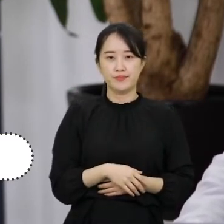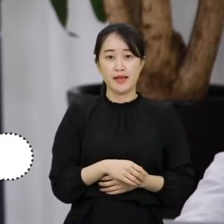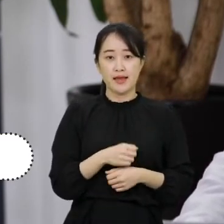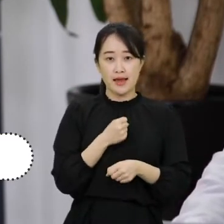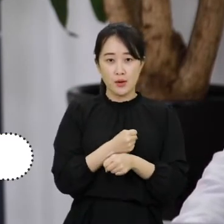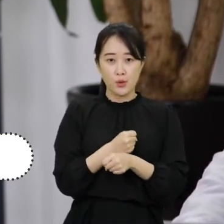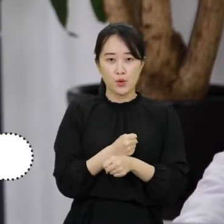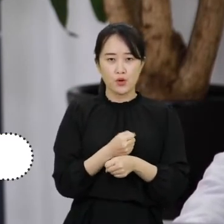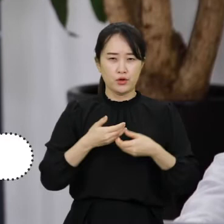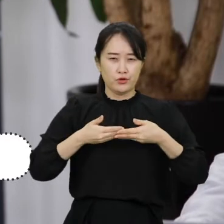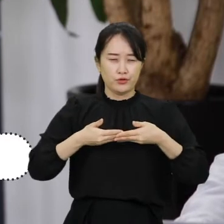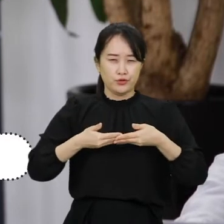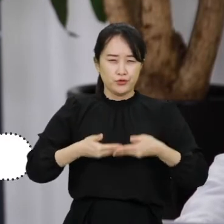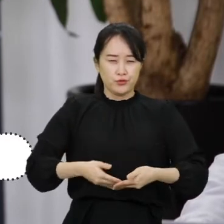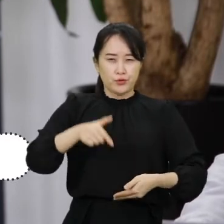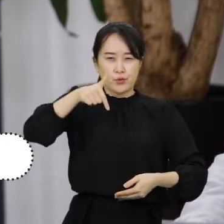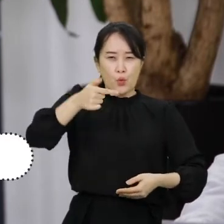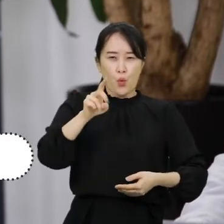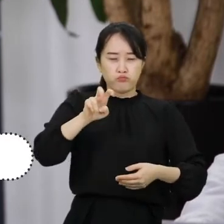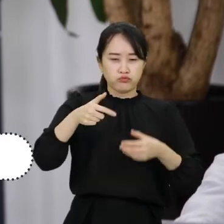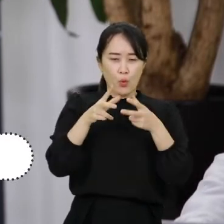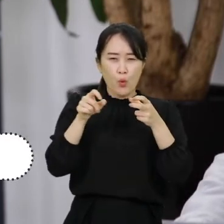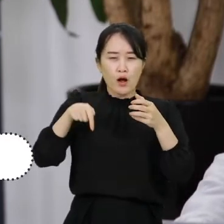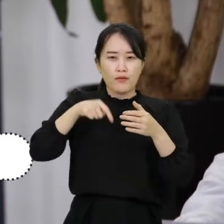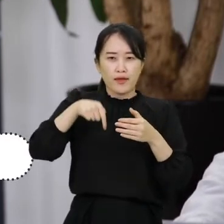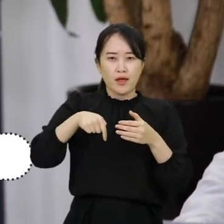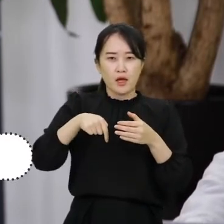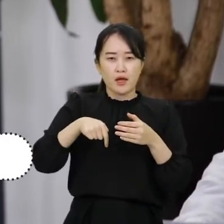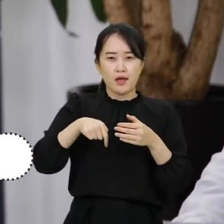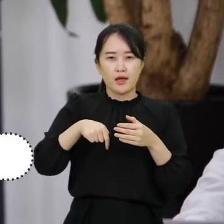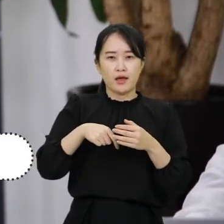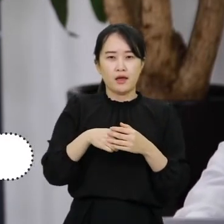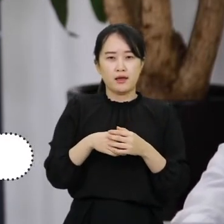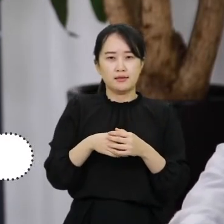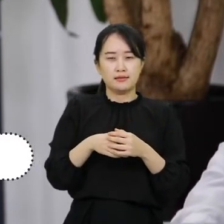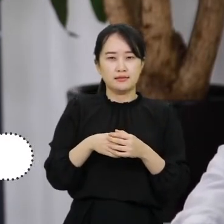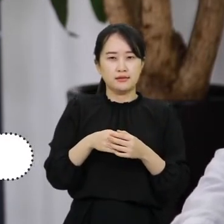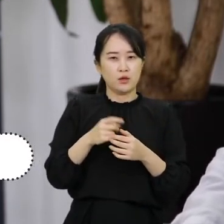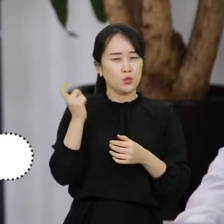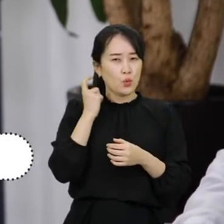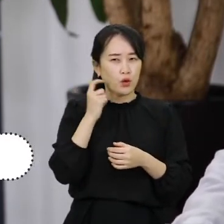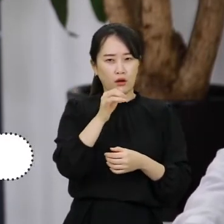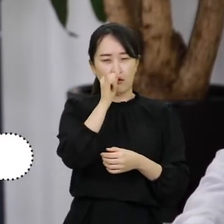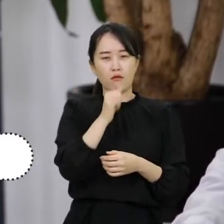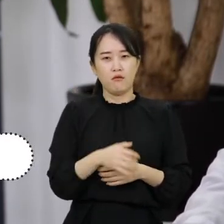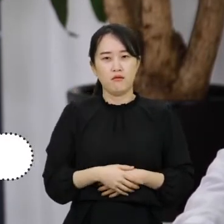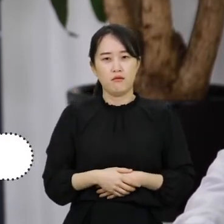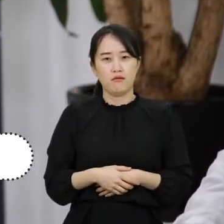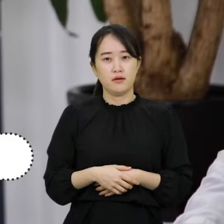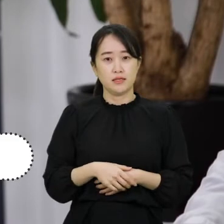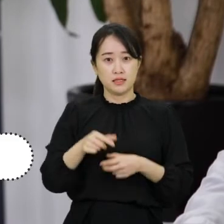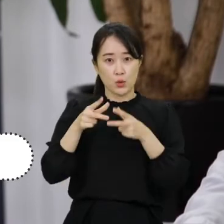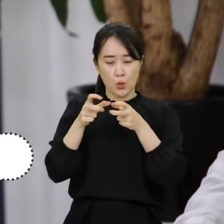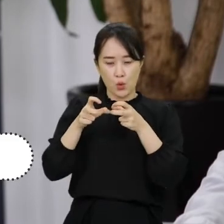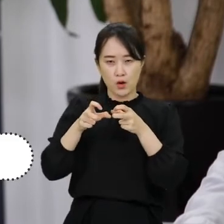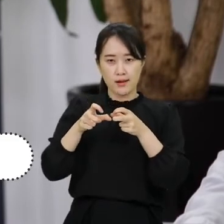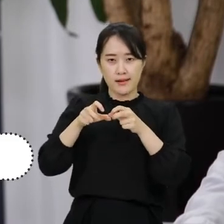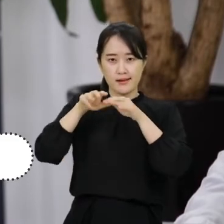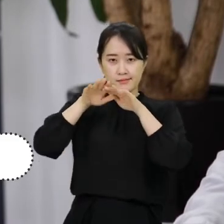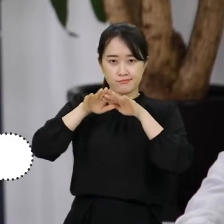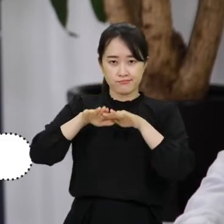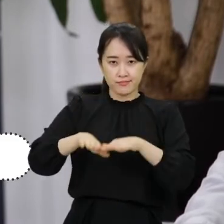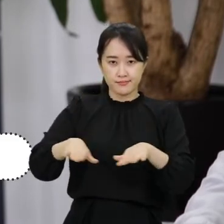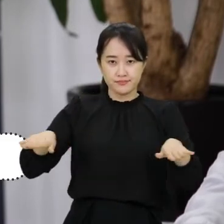진행하게 되고 되게 무거운 고무 재질의 공 안에 방울이 들어있어요. 흔들면 딸랑딸랑 소리가 나고 이 공을